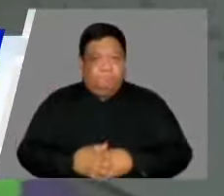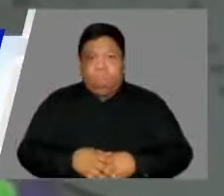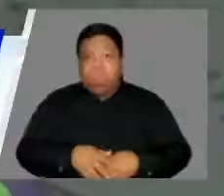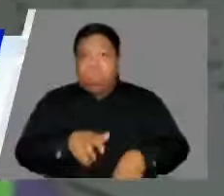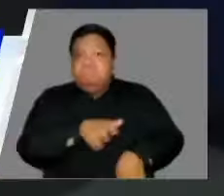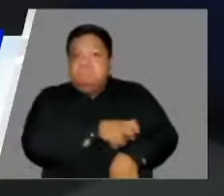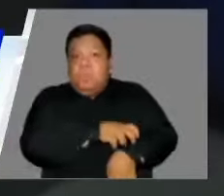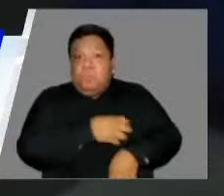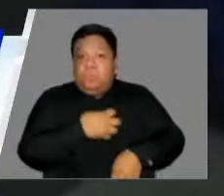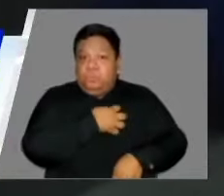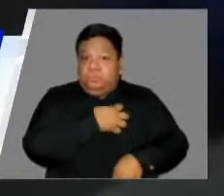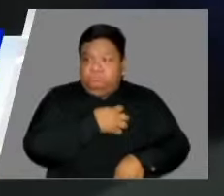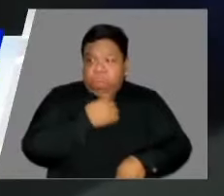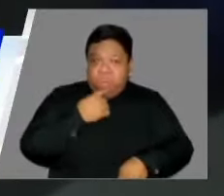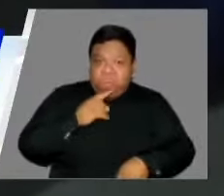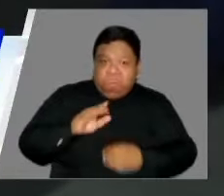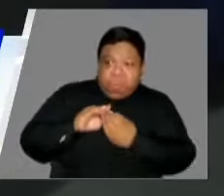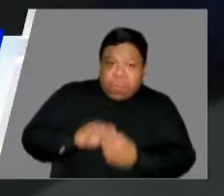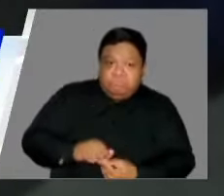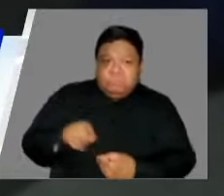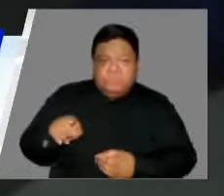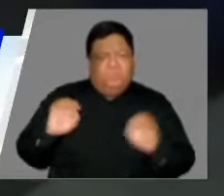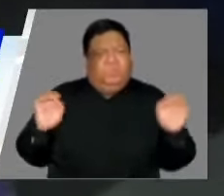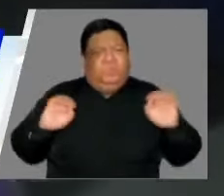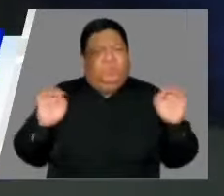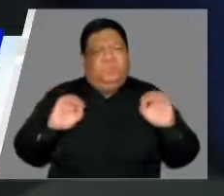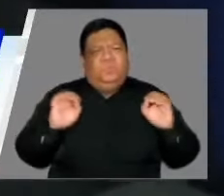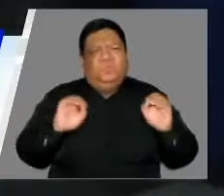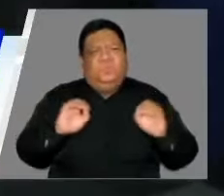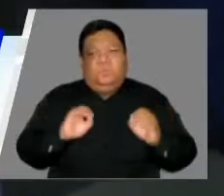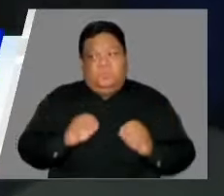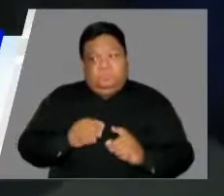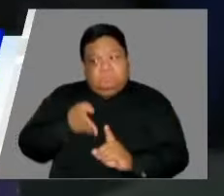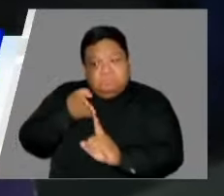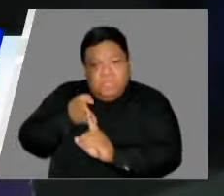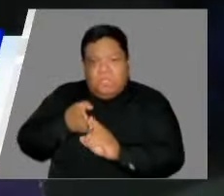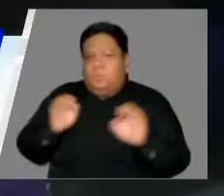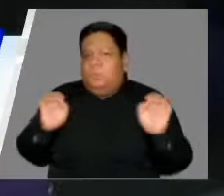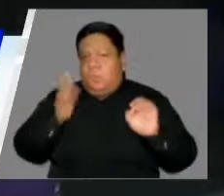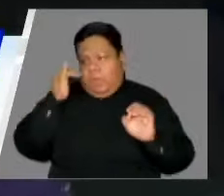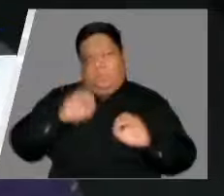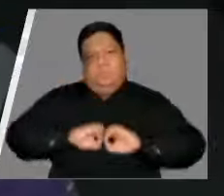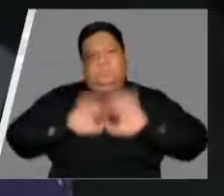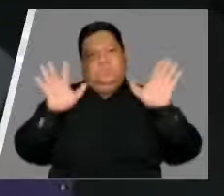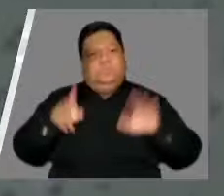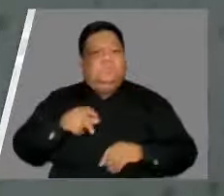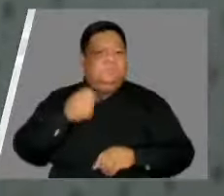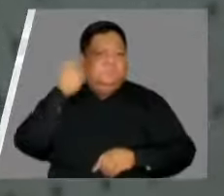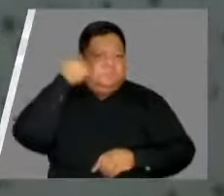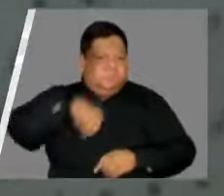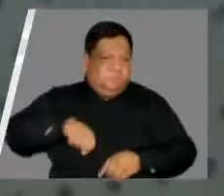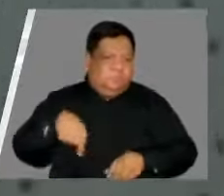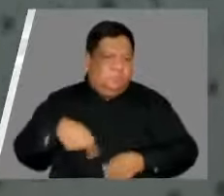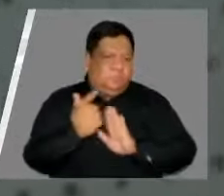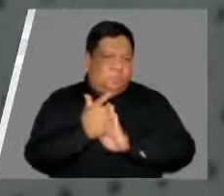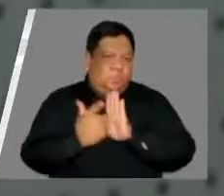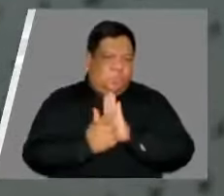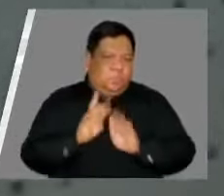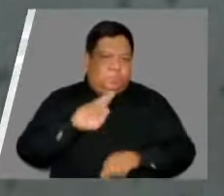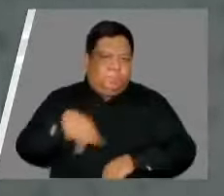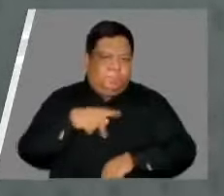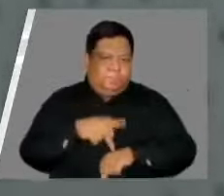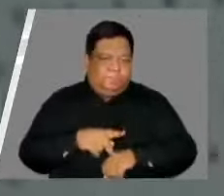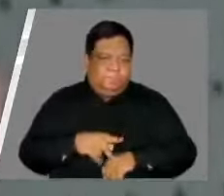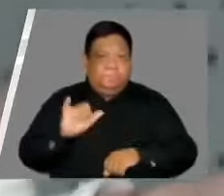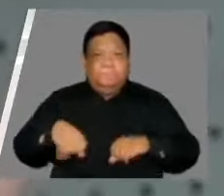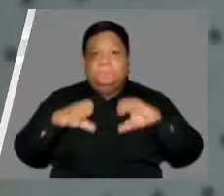Robert. Hindi raw nila bibigyan ito ng special treatment dahil malinaw na may nilabag siyang batas sa bansa. Para sa GMA Integrated News,